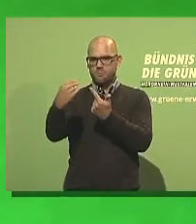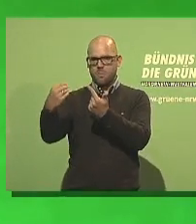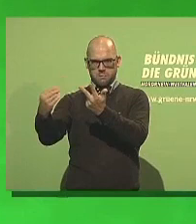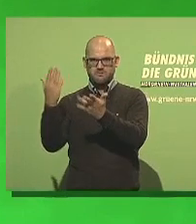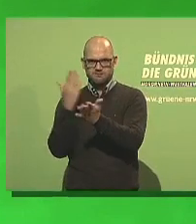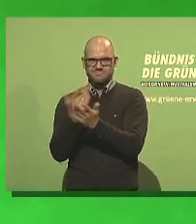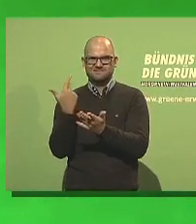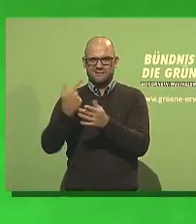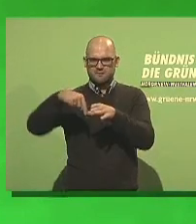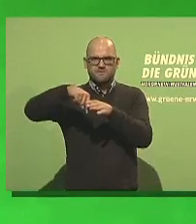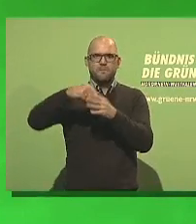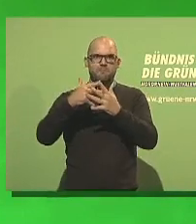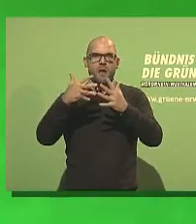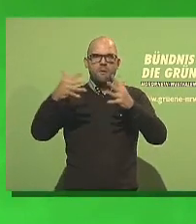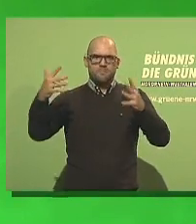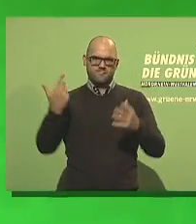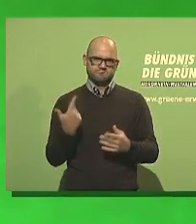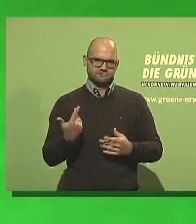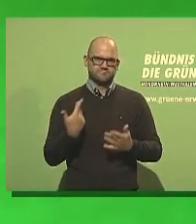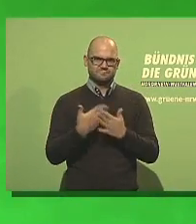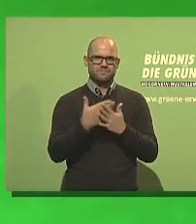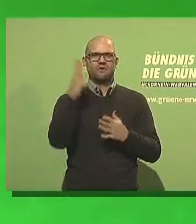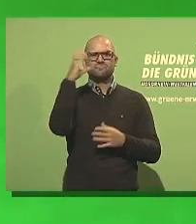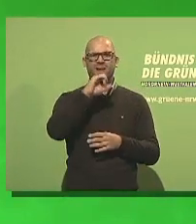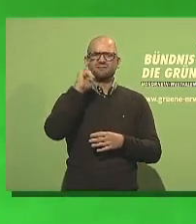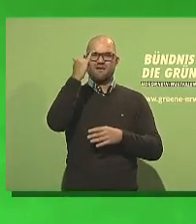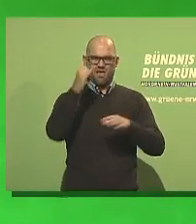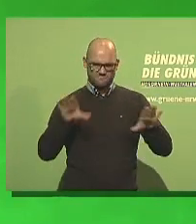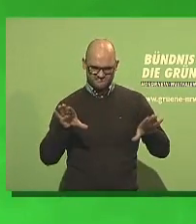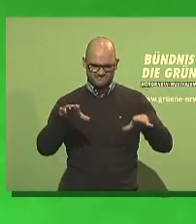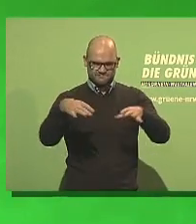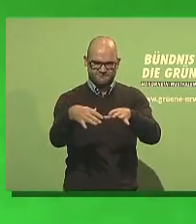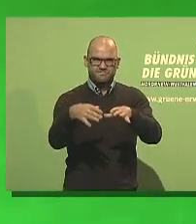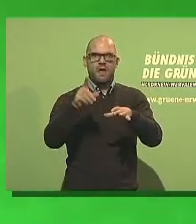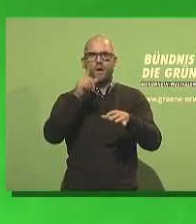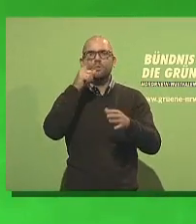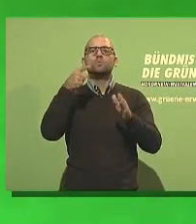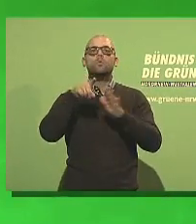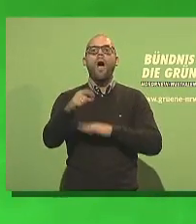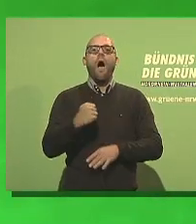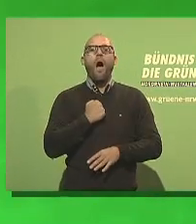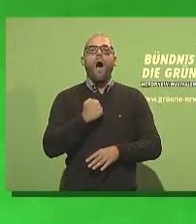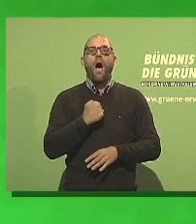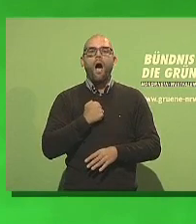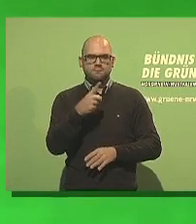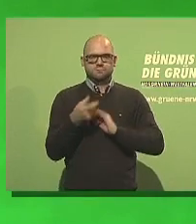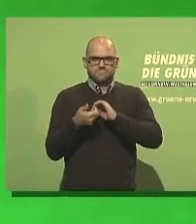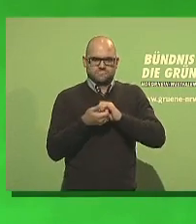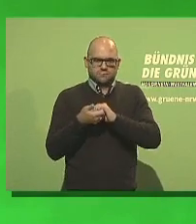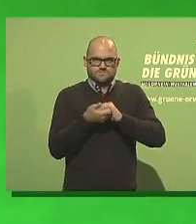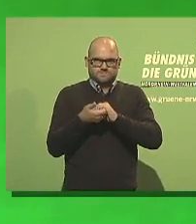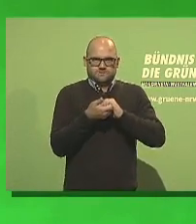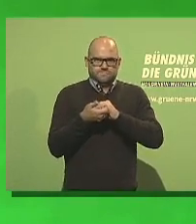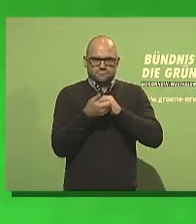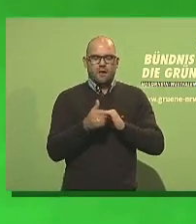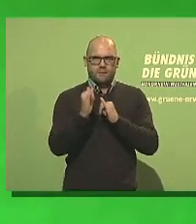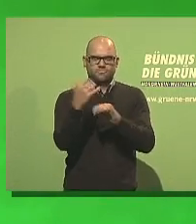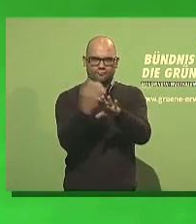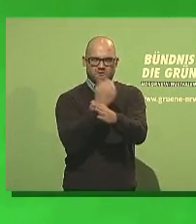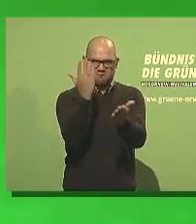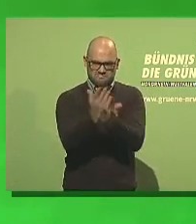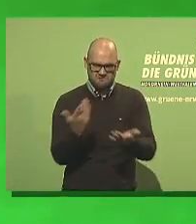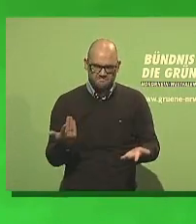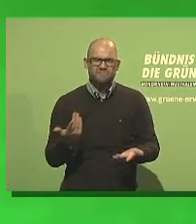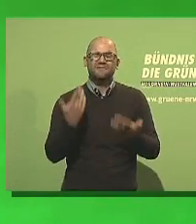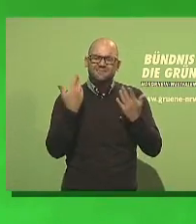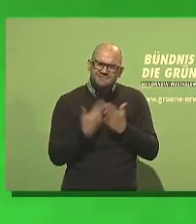zusammengehalten wird der schwarz-gelbe Laden von der nackten Angst vor dem Votum der Wählerinnen und Wähler. Liebe Freundinnen und Freunde, es kommt